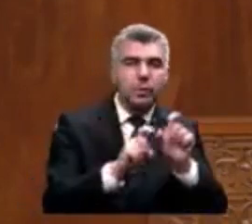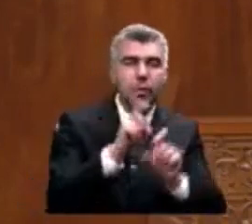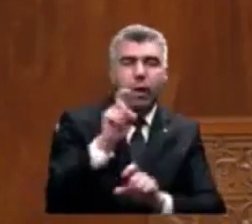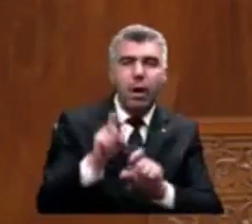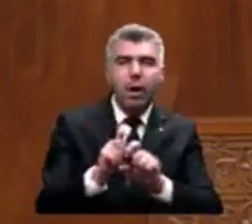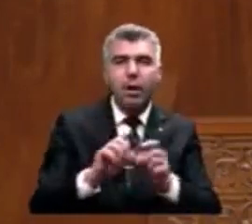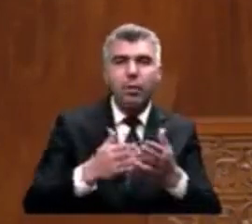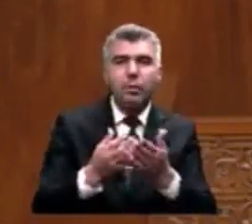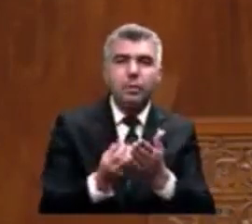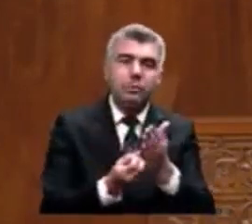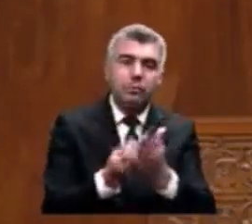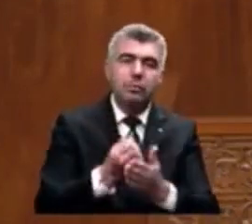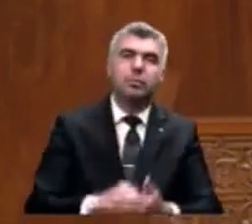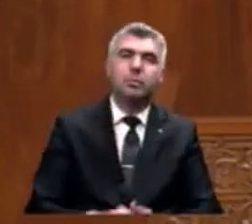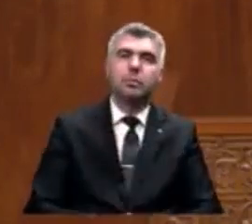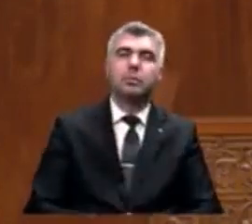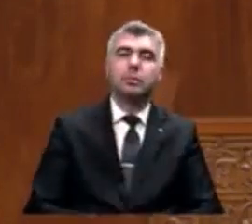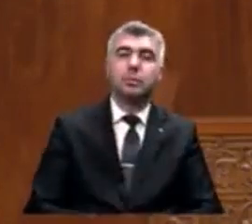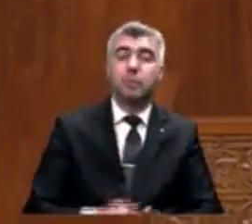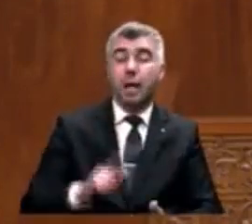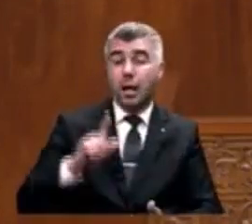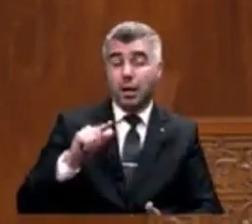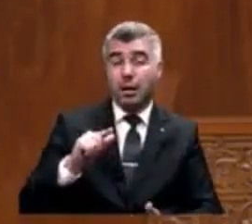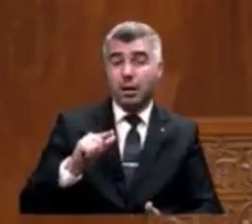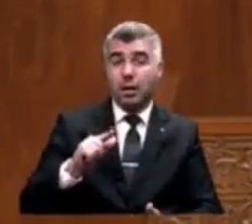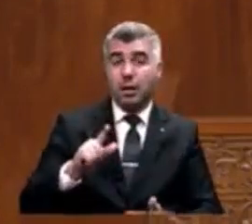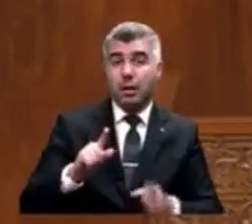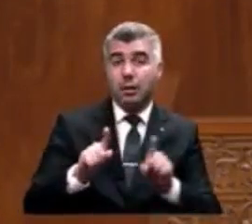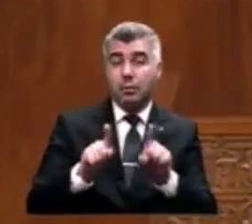باغي نطرحها انا. واش هاد النظام الاساسي